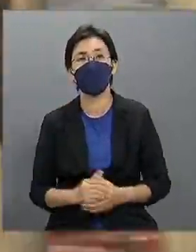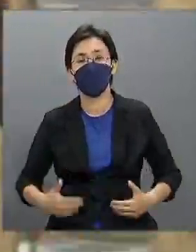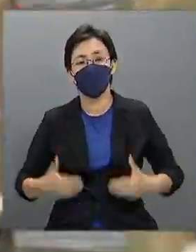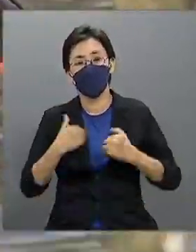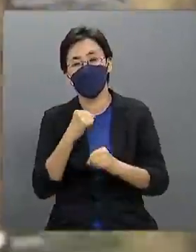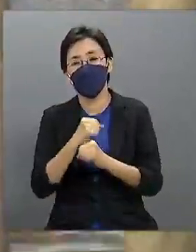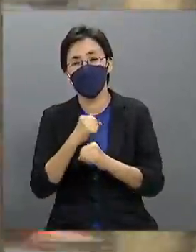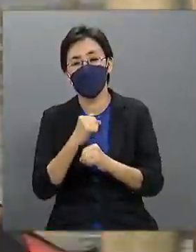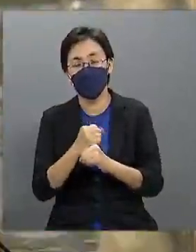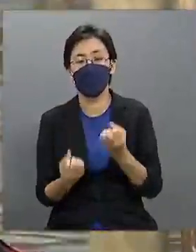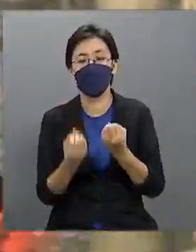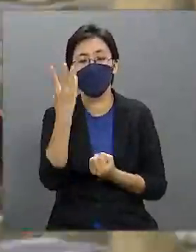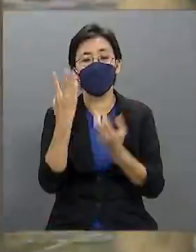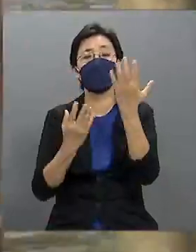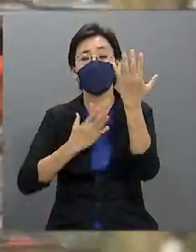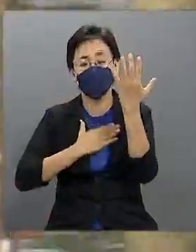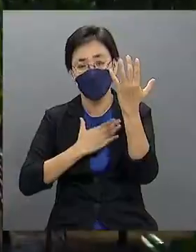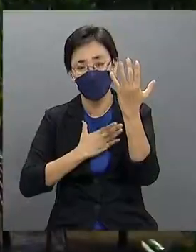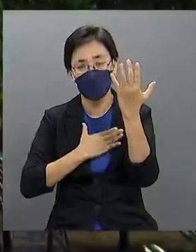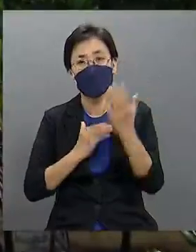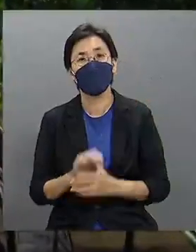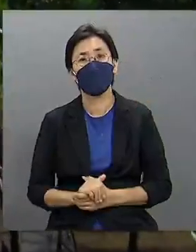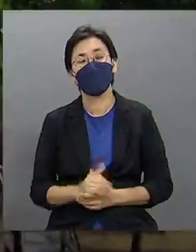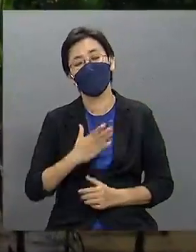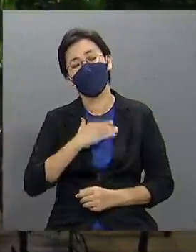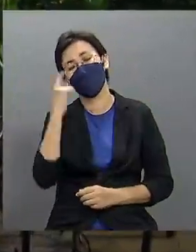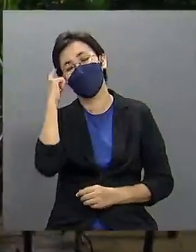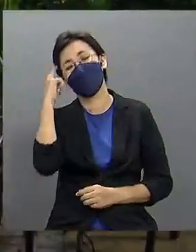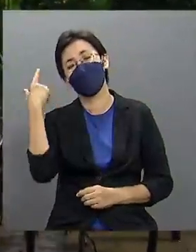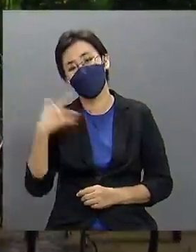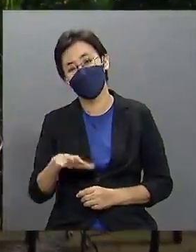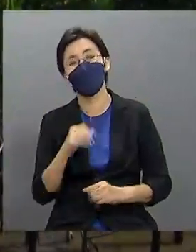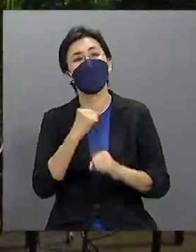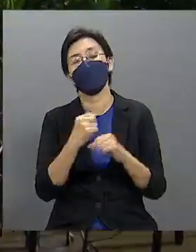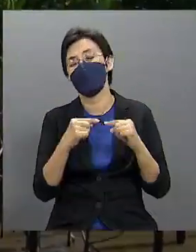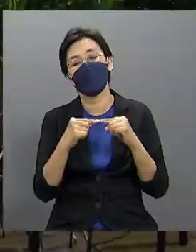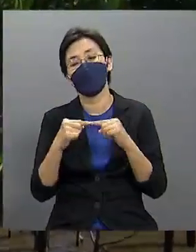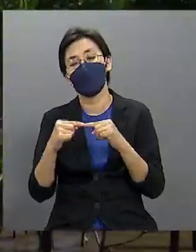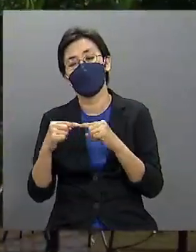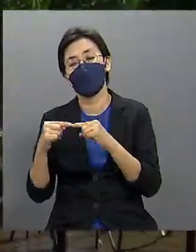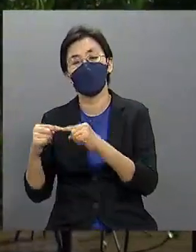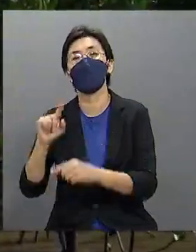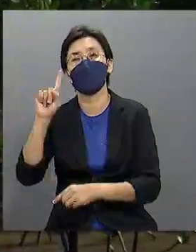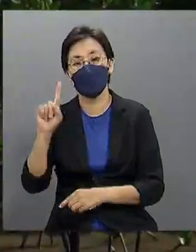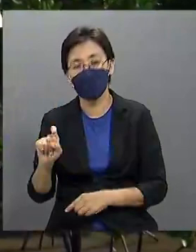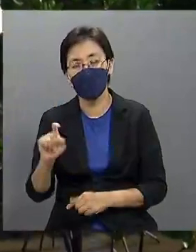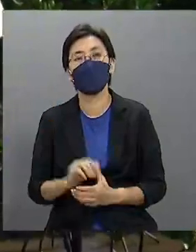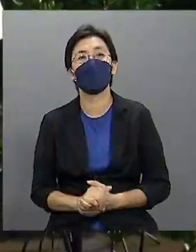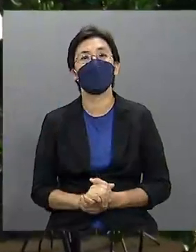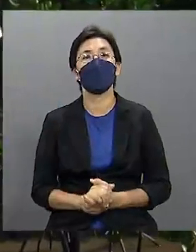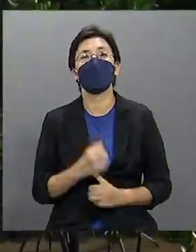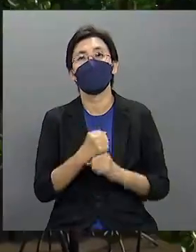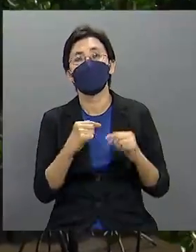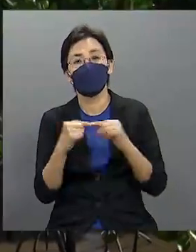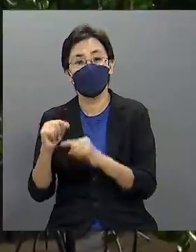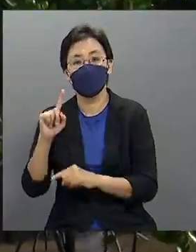ผมเนี่ยคิดใใตวเองมาแล้ววา จะทำไปจนตาย ตรงนี้ แต่ใค่าหนาเดียวกันเนี่ยการทำงาน